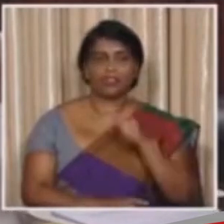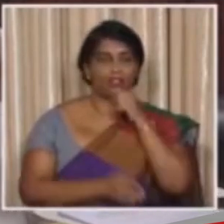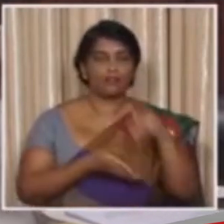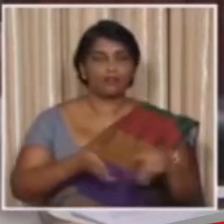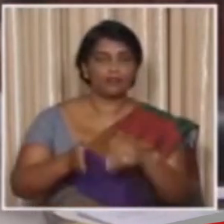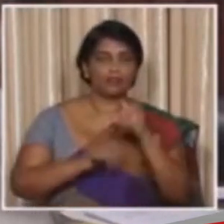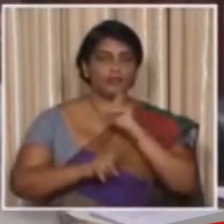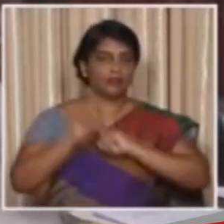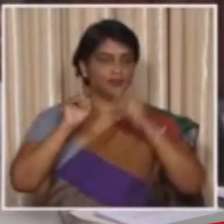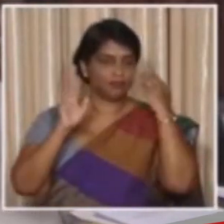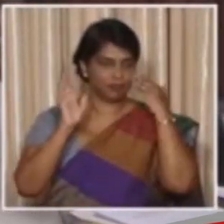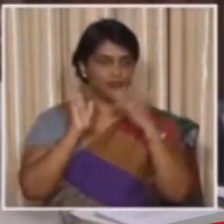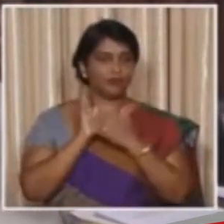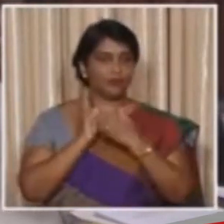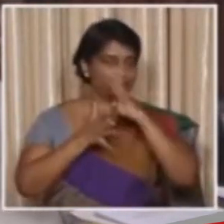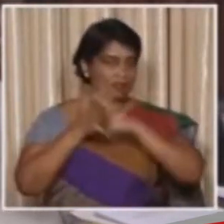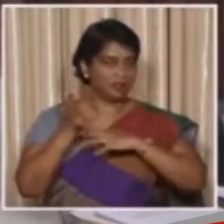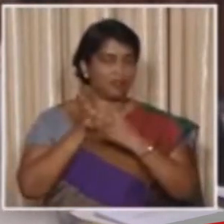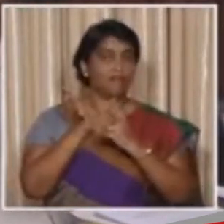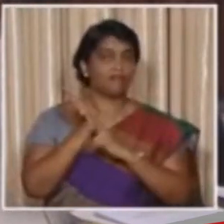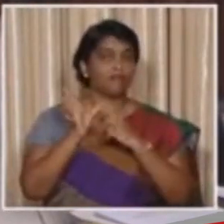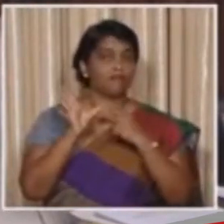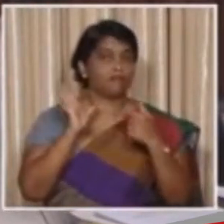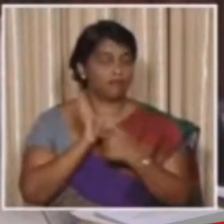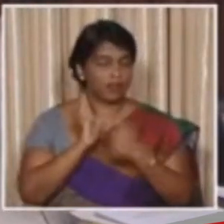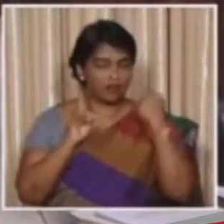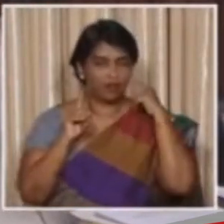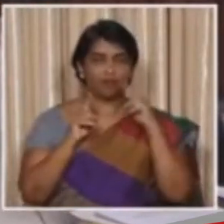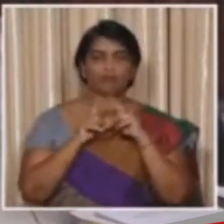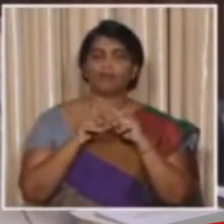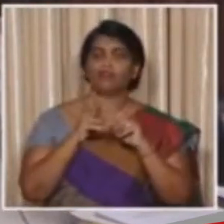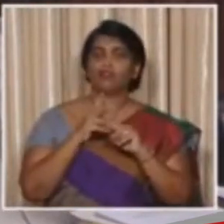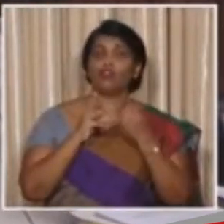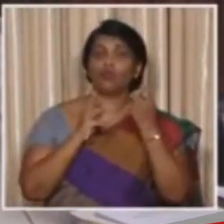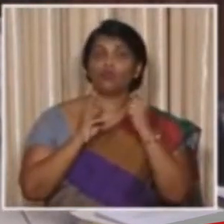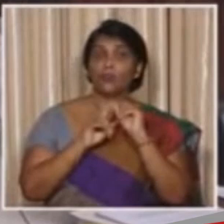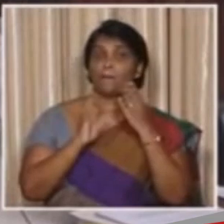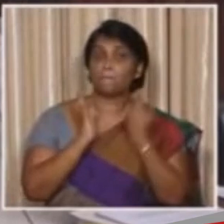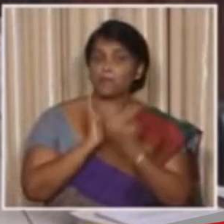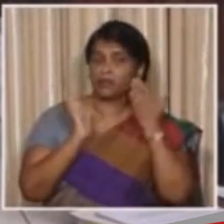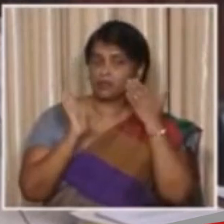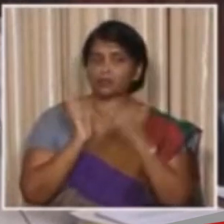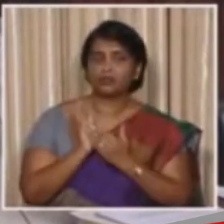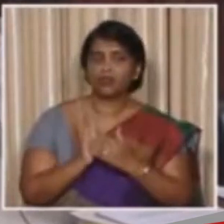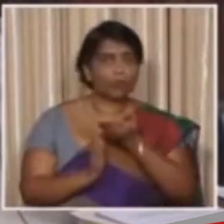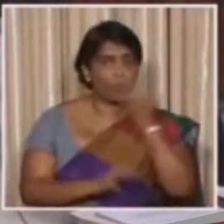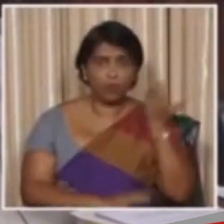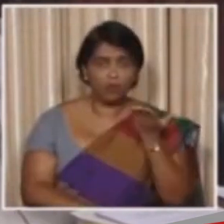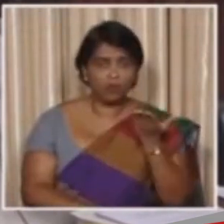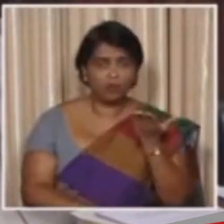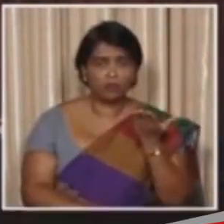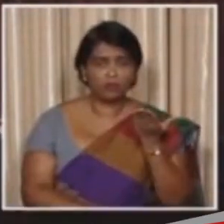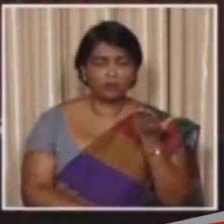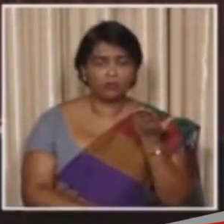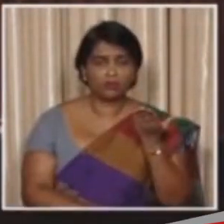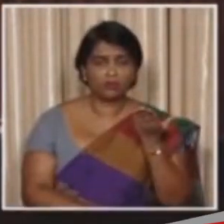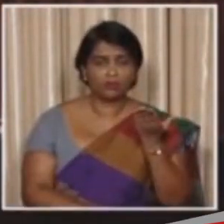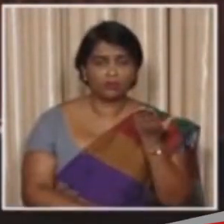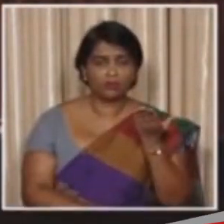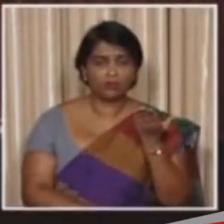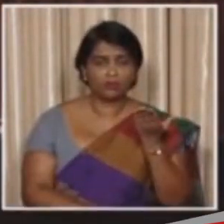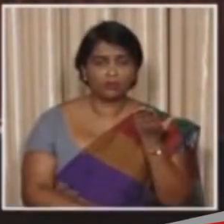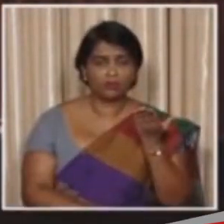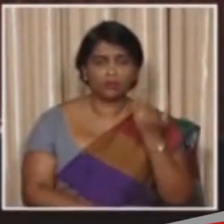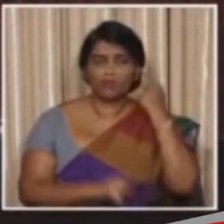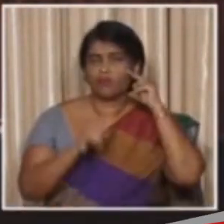සාකච්ඡා කරනවා බැට් එක සාකච්ඡා කරනවා මුදල් පද සාකච්ඡා කරනවා මේක පුළුවන්ද ඒක පොයින්ට් එකක් නෙමෙයි